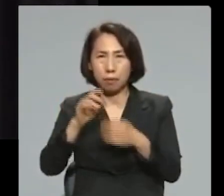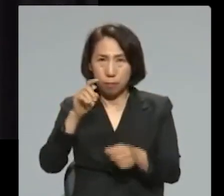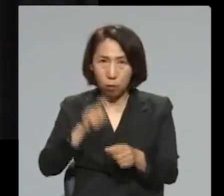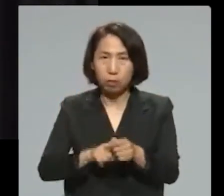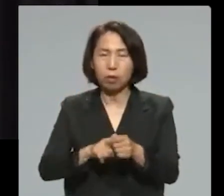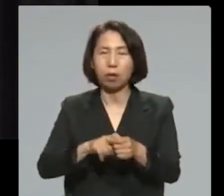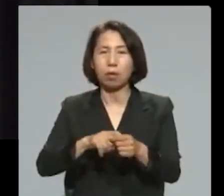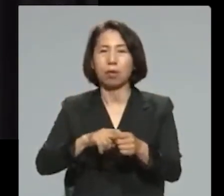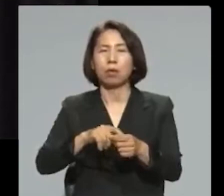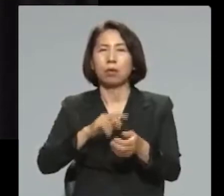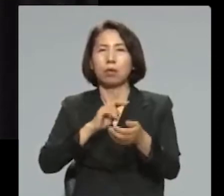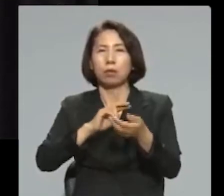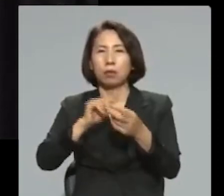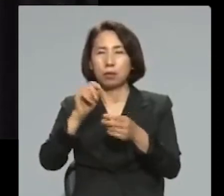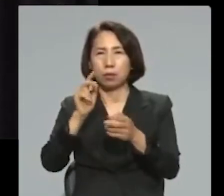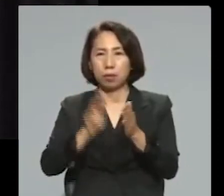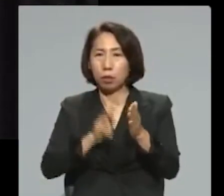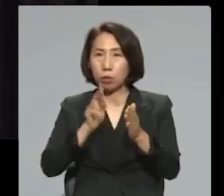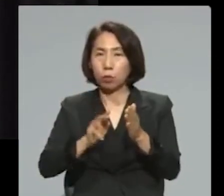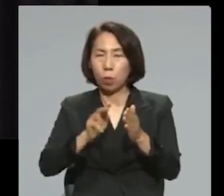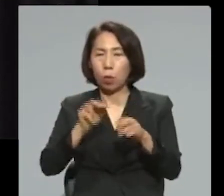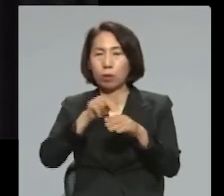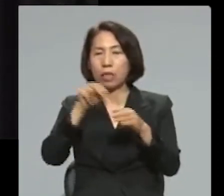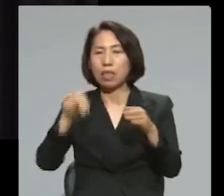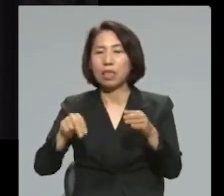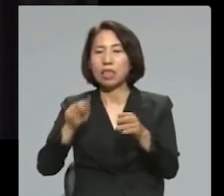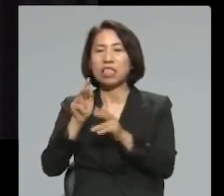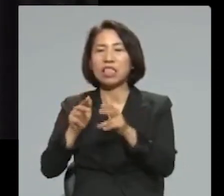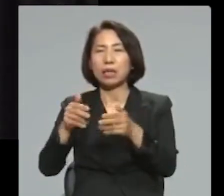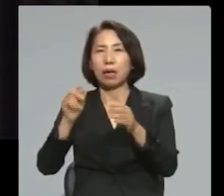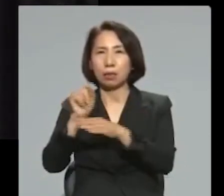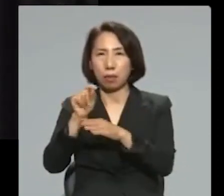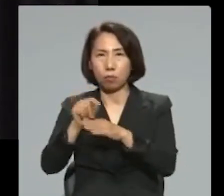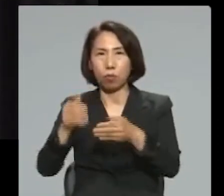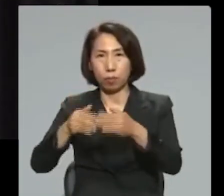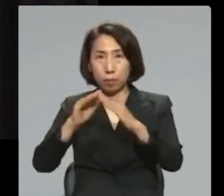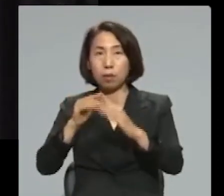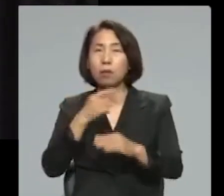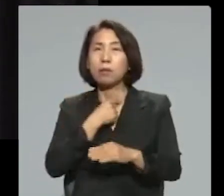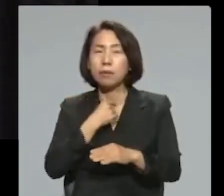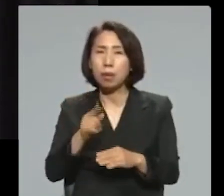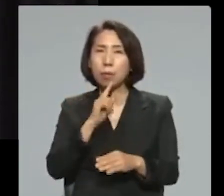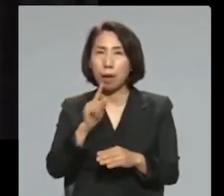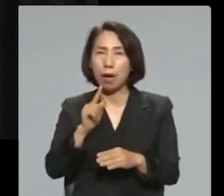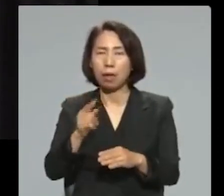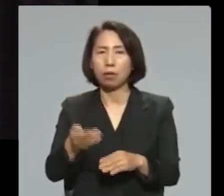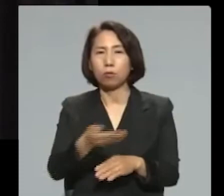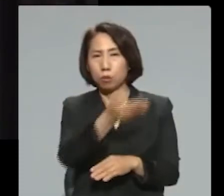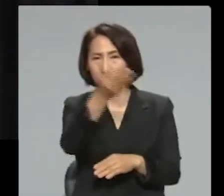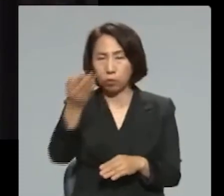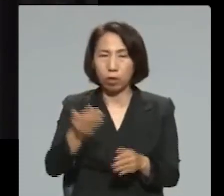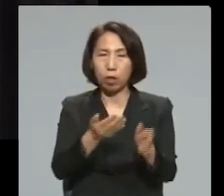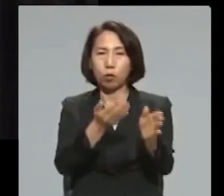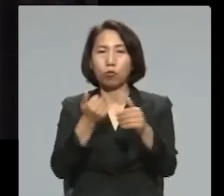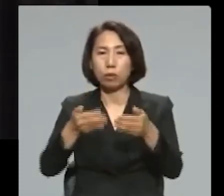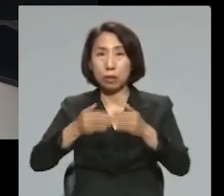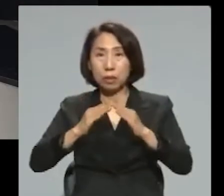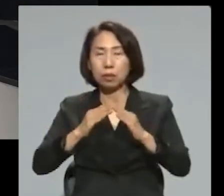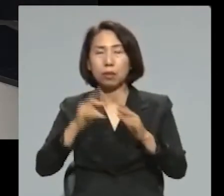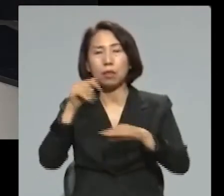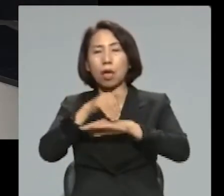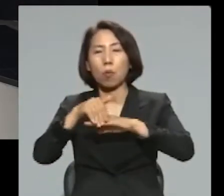고령에 유치해야 한다는 주민들의 목소리가 높은데요. 후보자들의 유치 전략이 있다면 말씀해 주시기 바랍니다. 발언 순서에